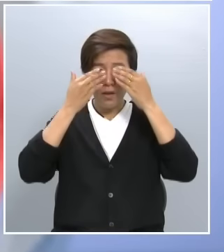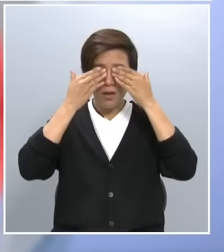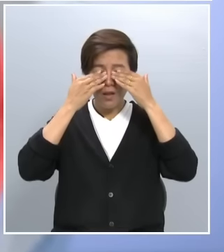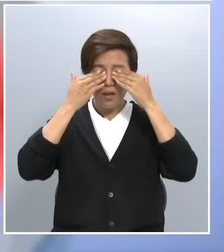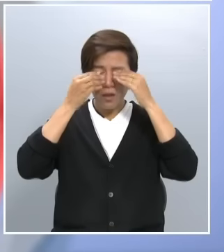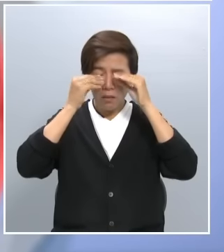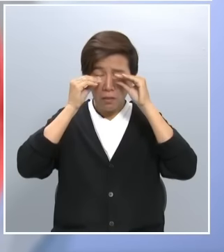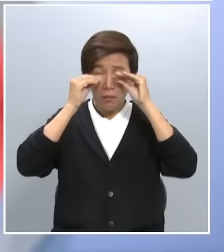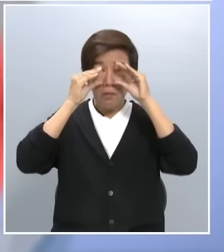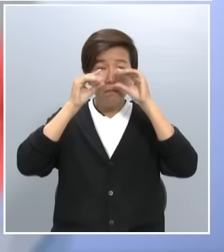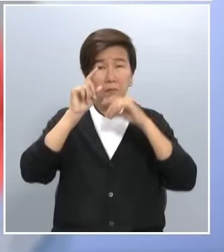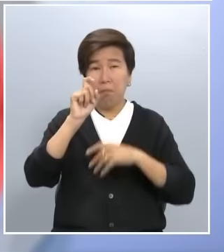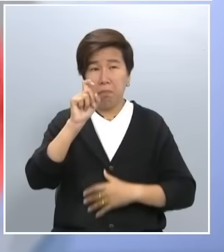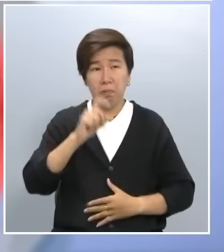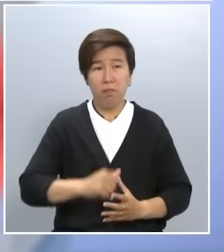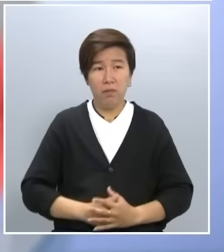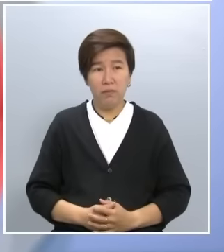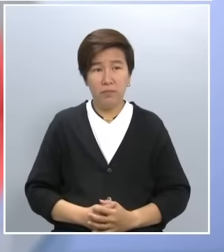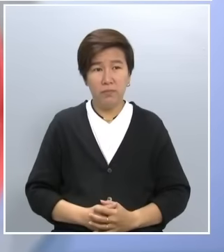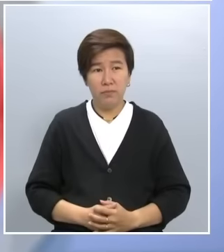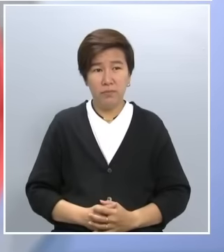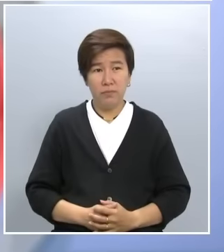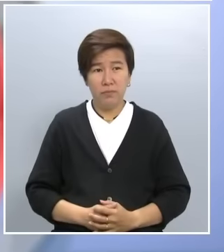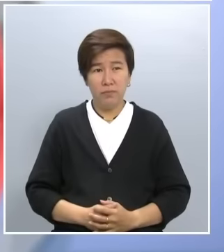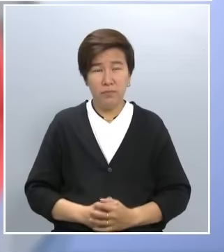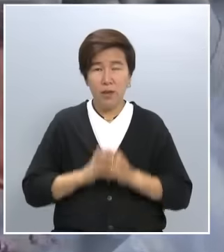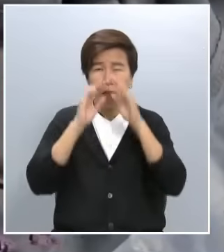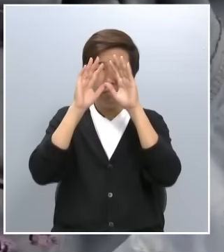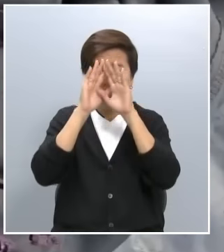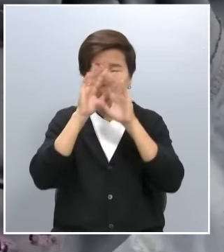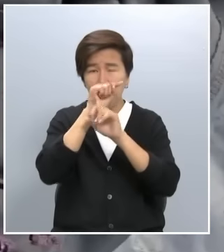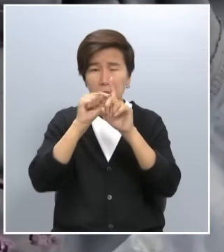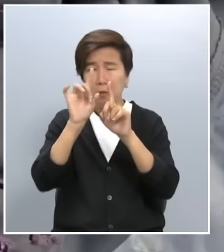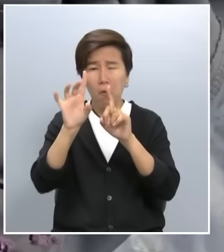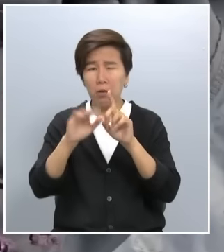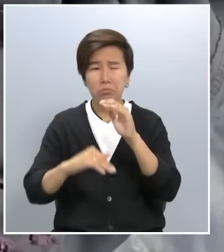ไม่ได้มีสิทธิ์หายแต่ก็จะไม่เต็ม 100%